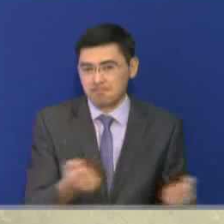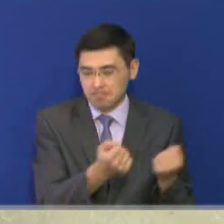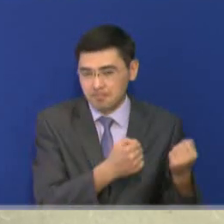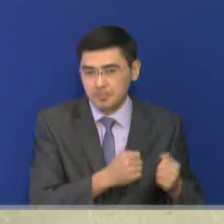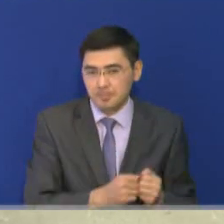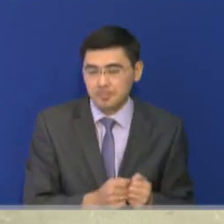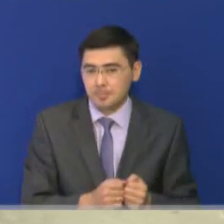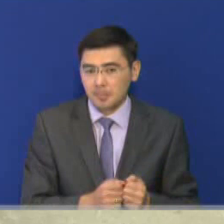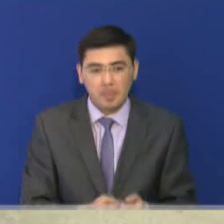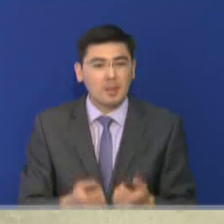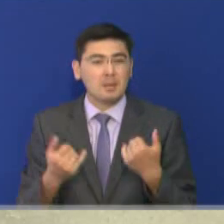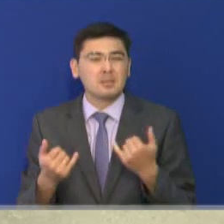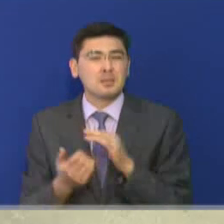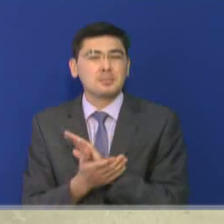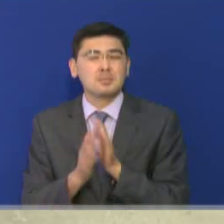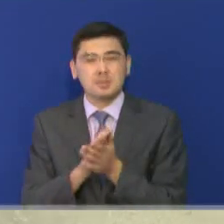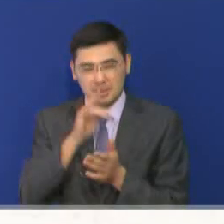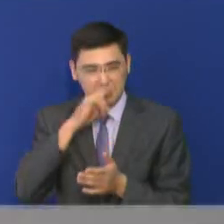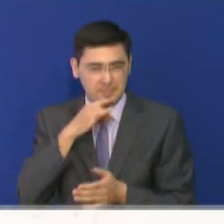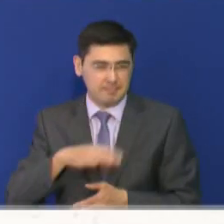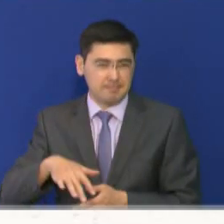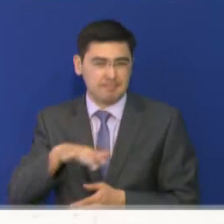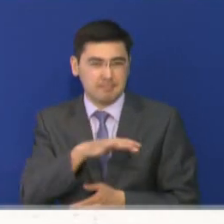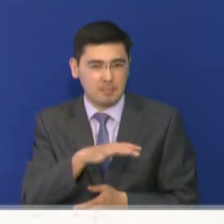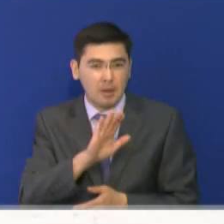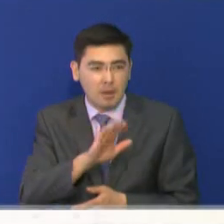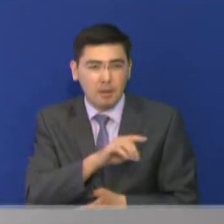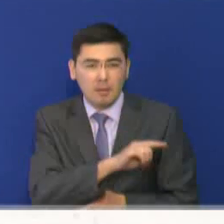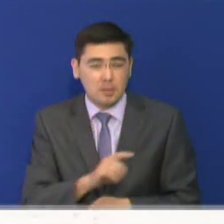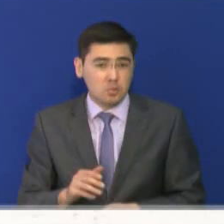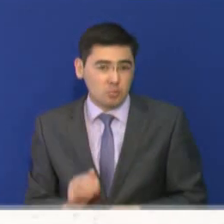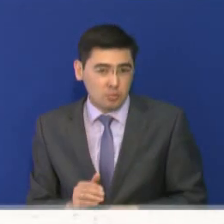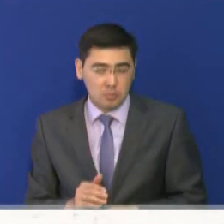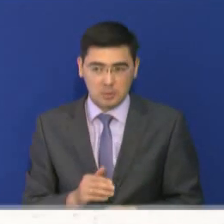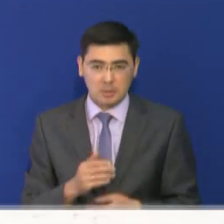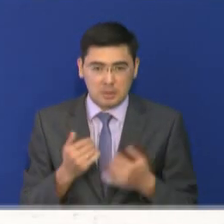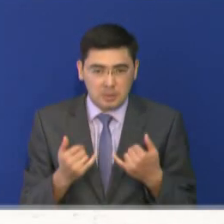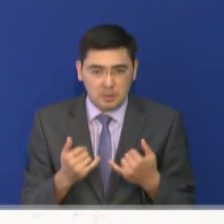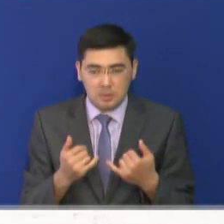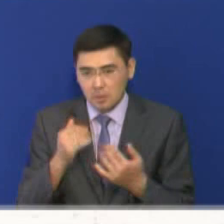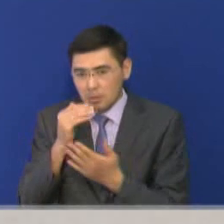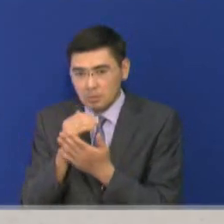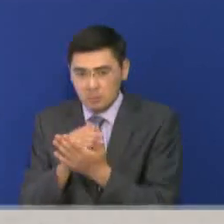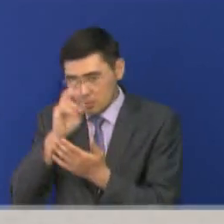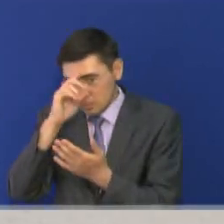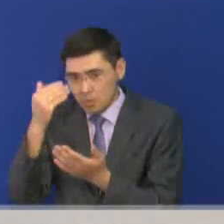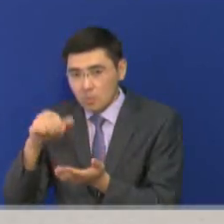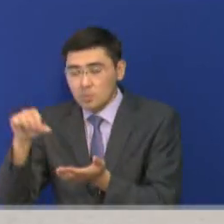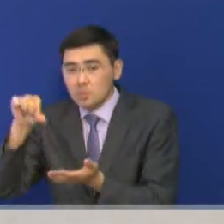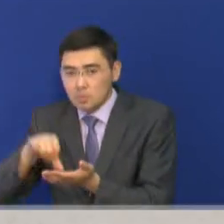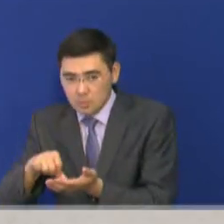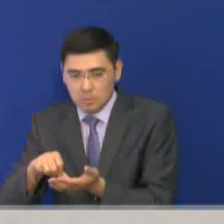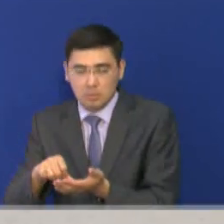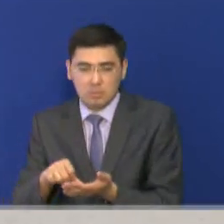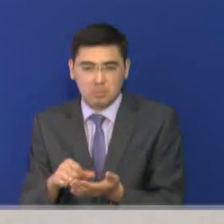специалисты, в связи со сложившейся ситуацией в стране, активность субъектов предпринимательства в государственных программах снижена по сравнению